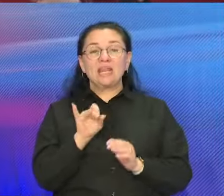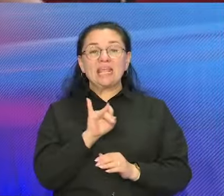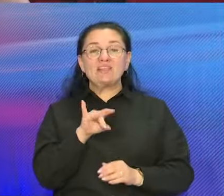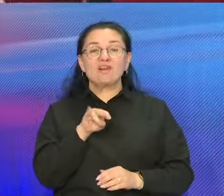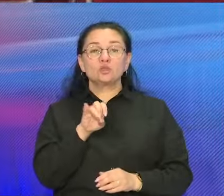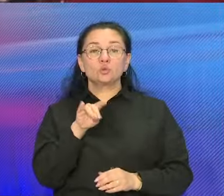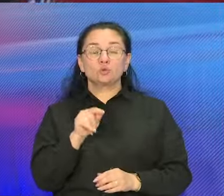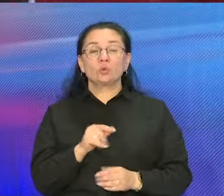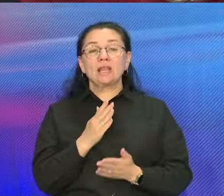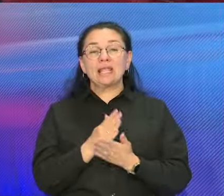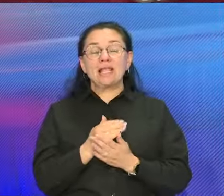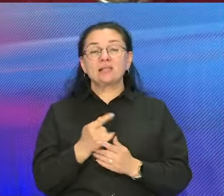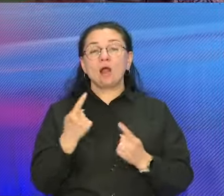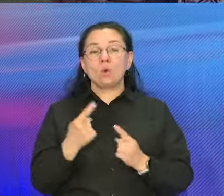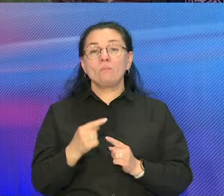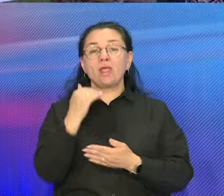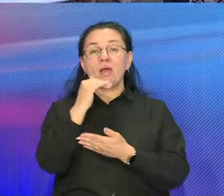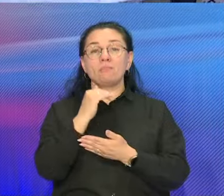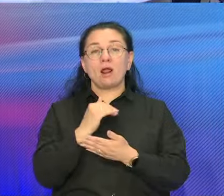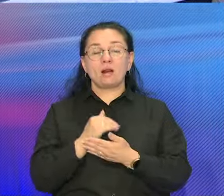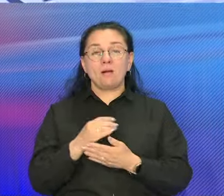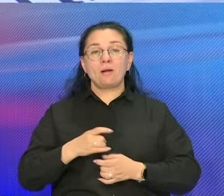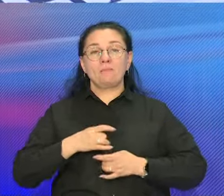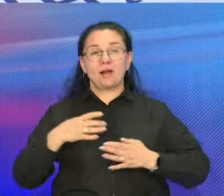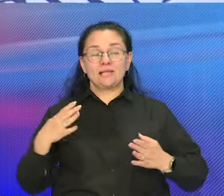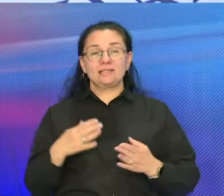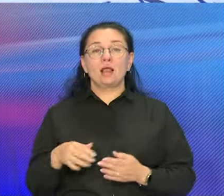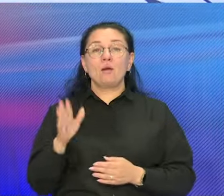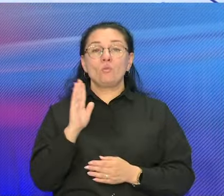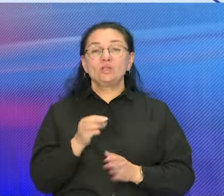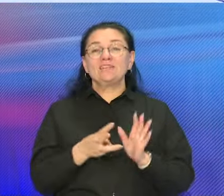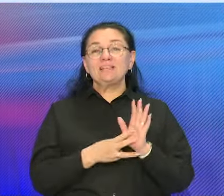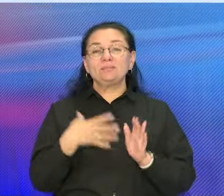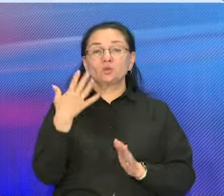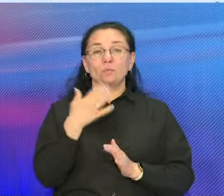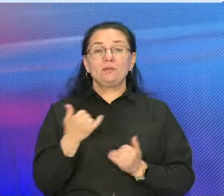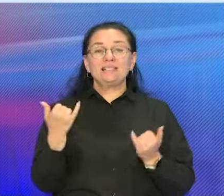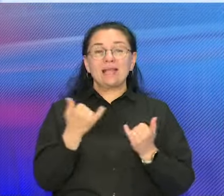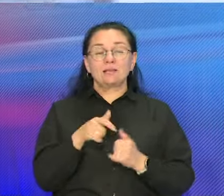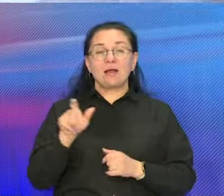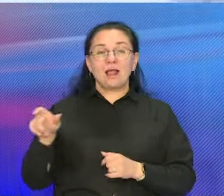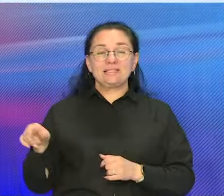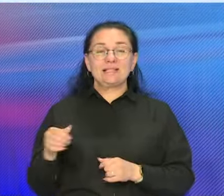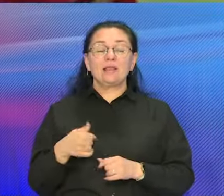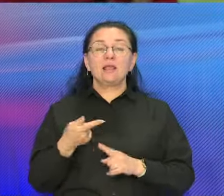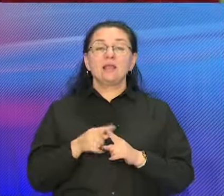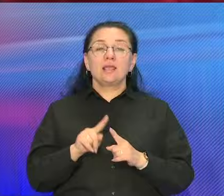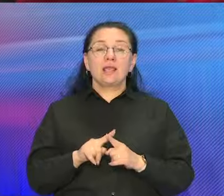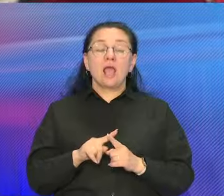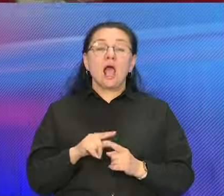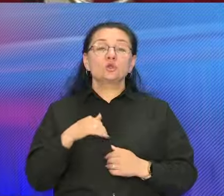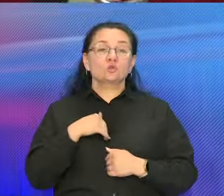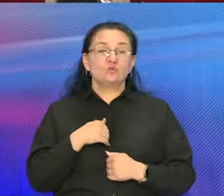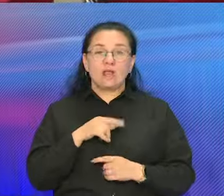широкая программа святкования Як анонсована юбилейсберы, 850 гостей, яким, обязаются организаторы, суммовать не